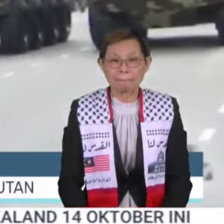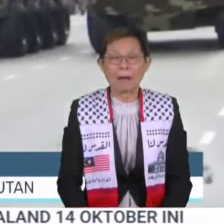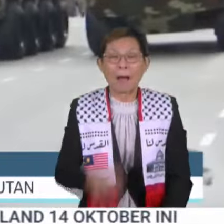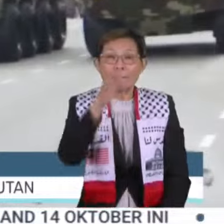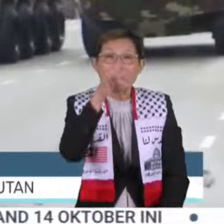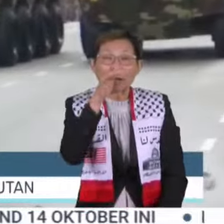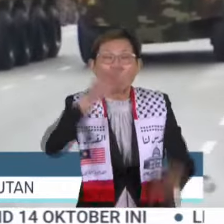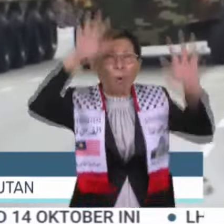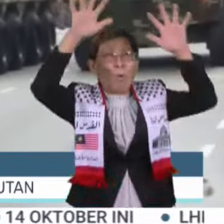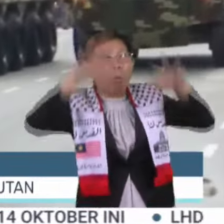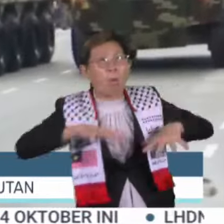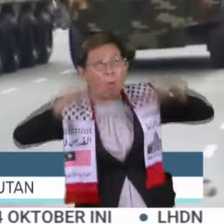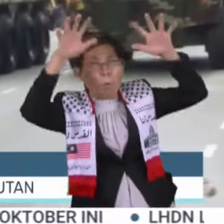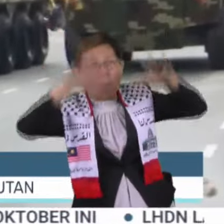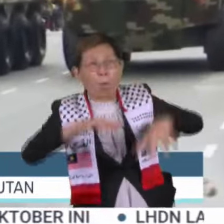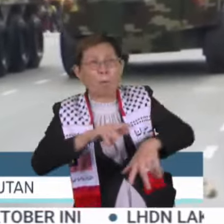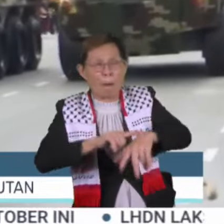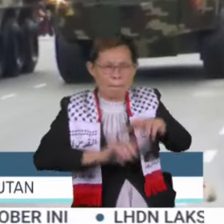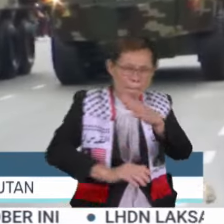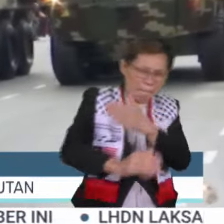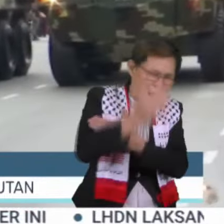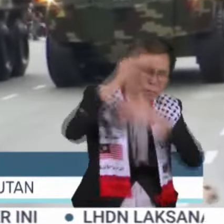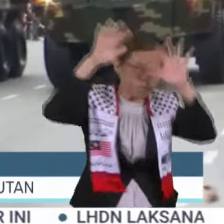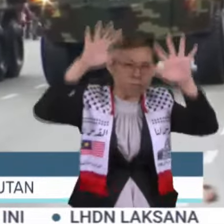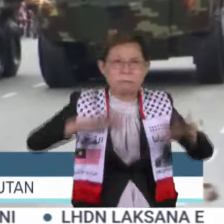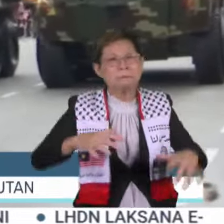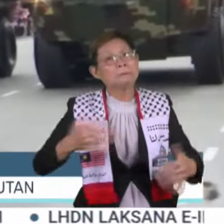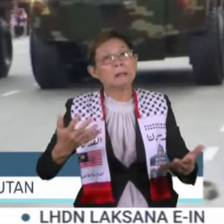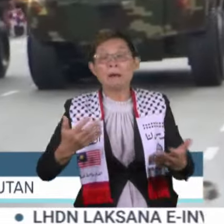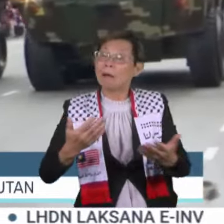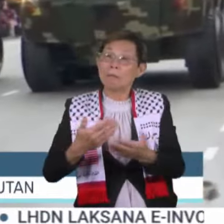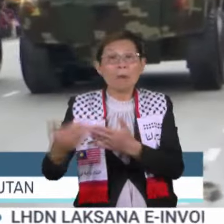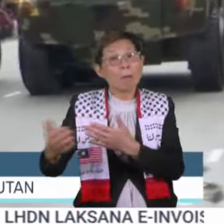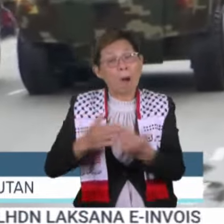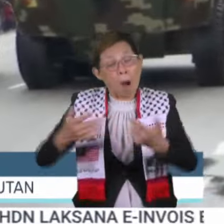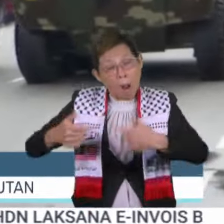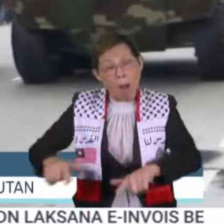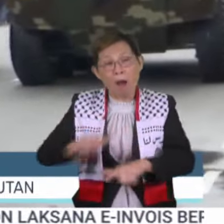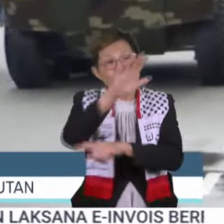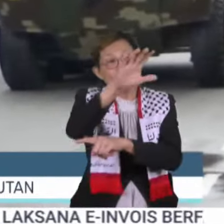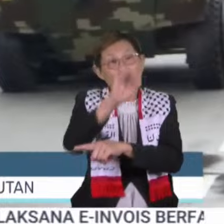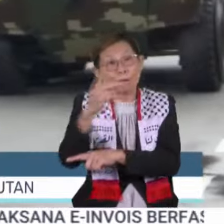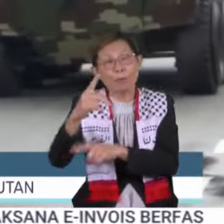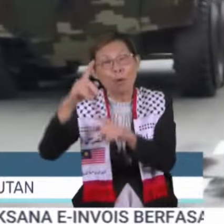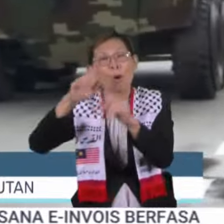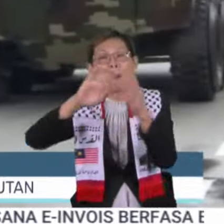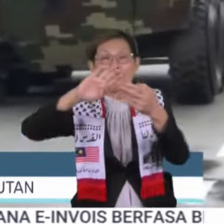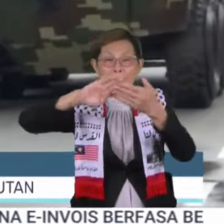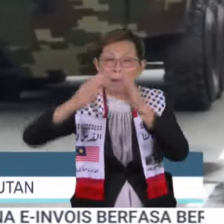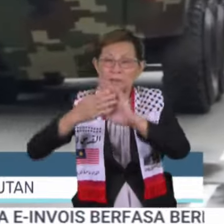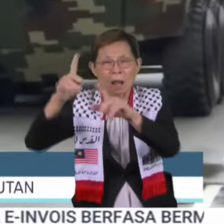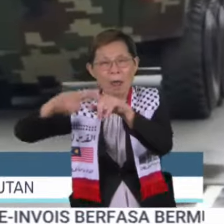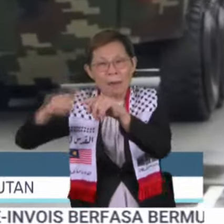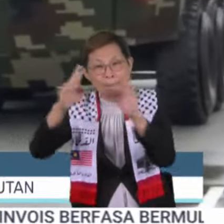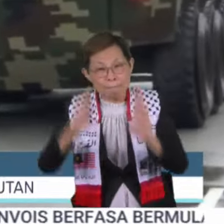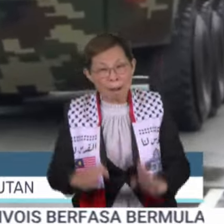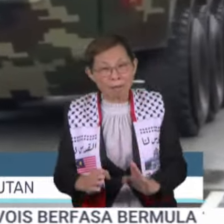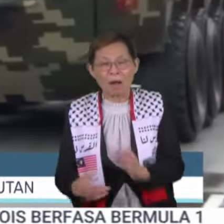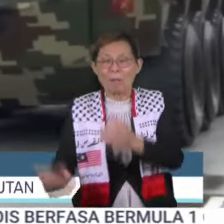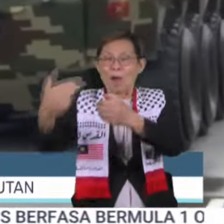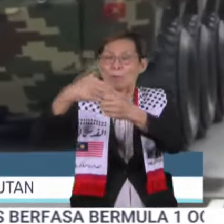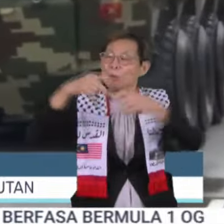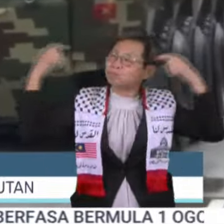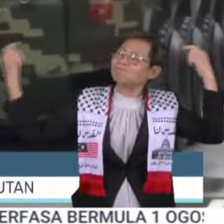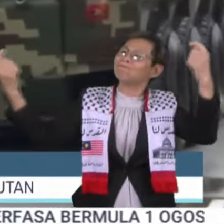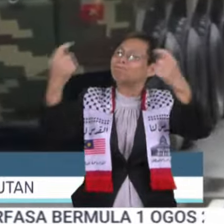Di Melaka, hujan lebat pada sebelah pagi tidak menghalang lebih 50,000 masyarakat berbilang bangsa menyertai